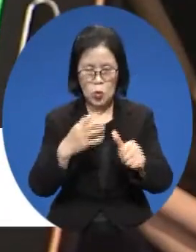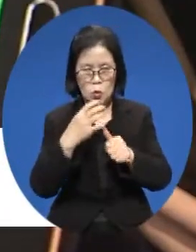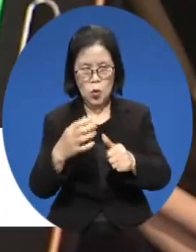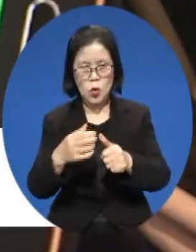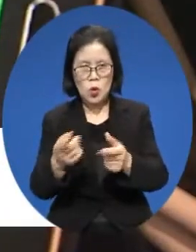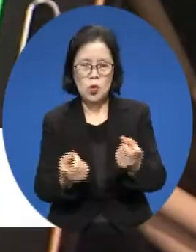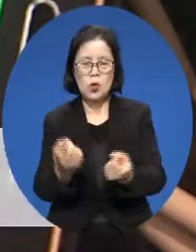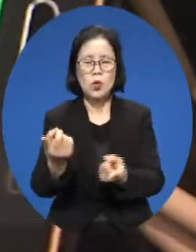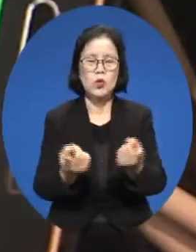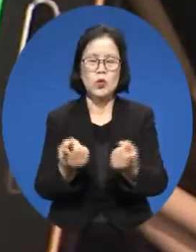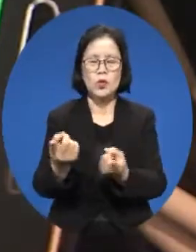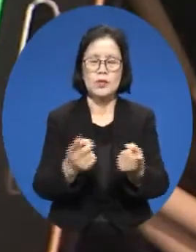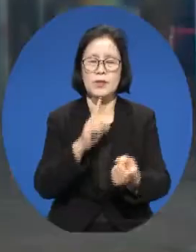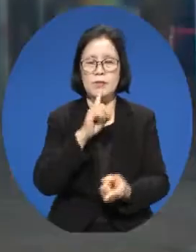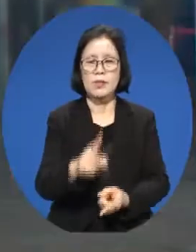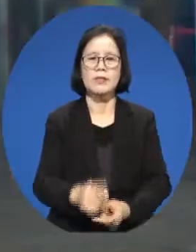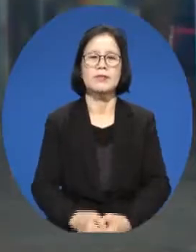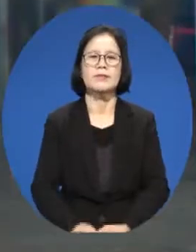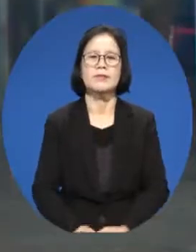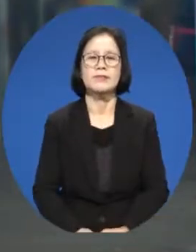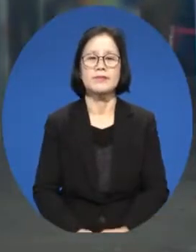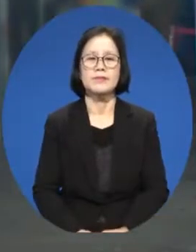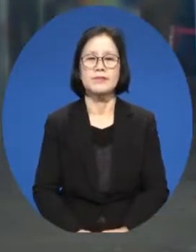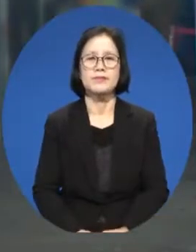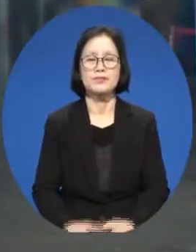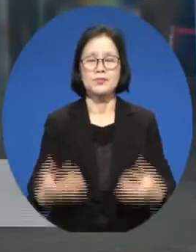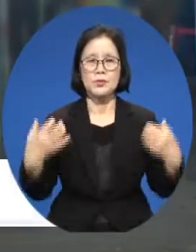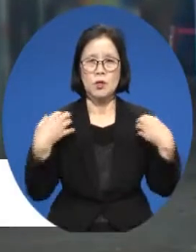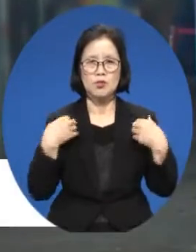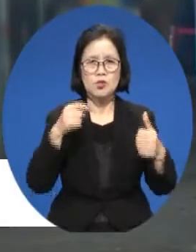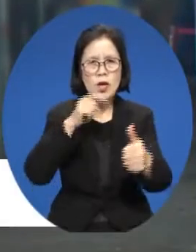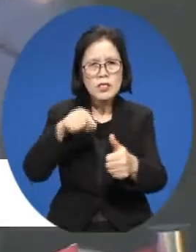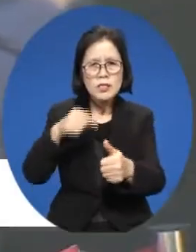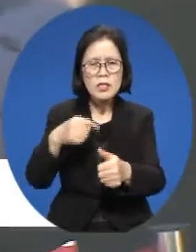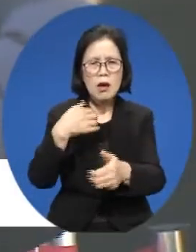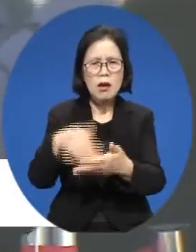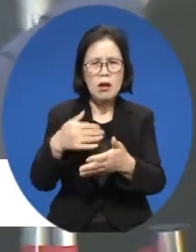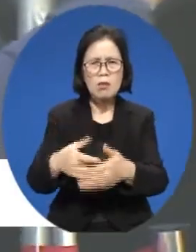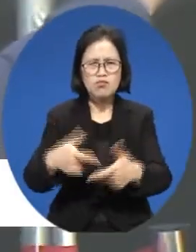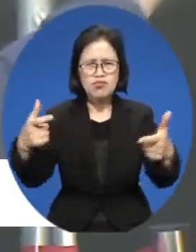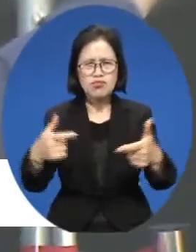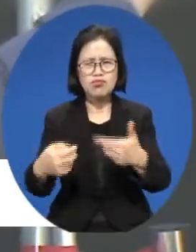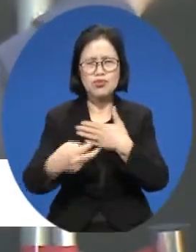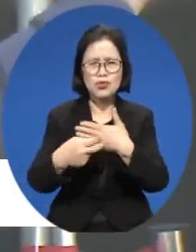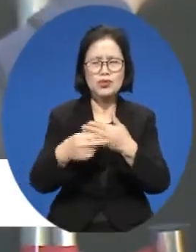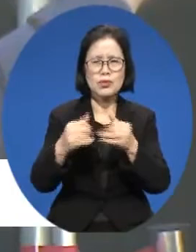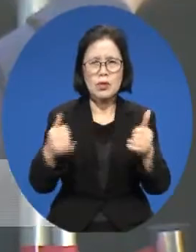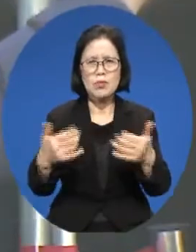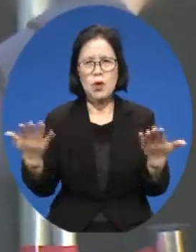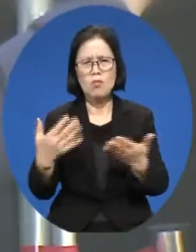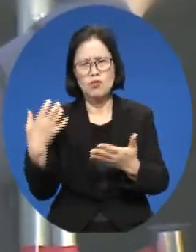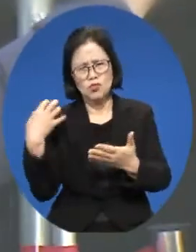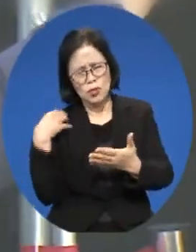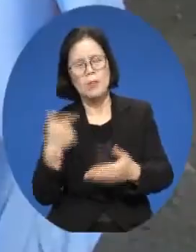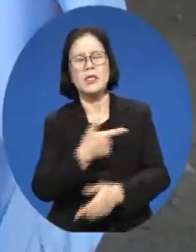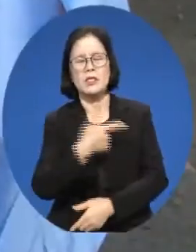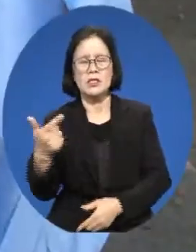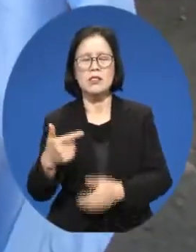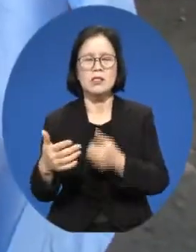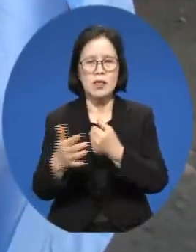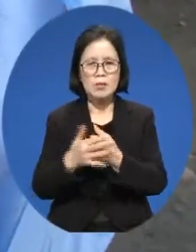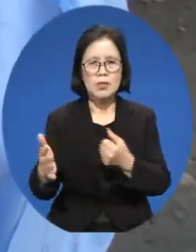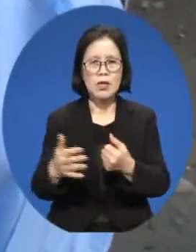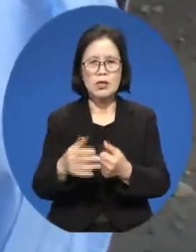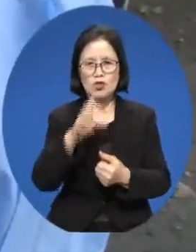범위를 조정하겠다는 방침입니다. 정부는 확진자 폭증으로 의료 인력의 업무 부담이 큰 만큼